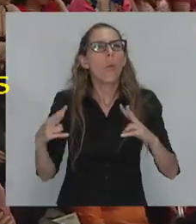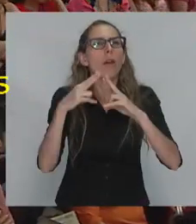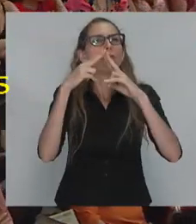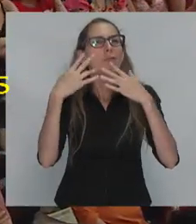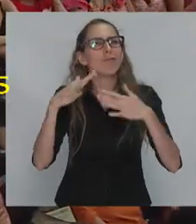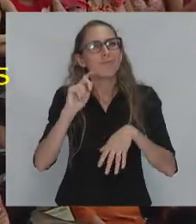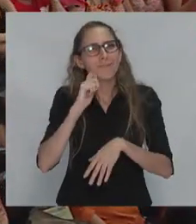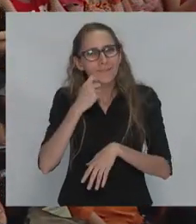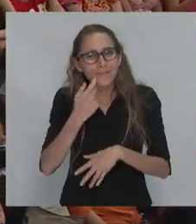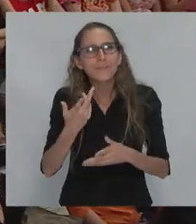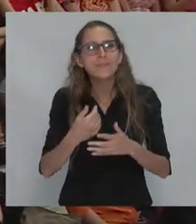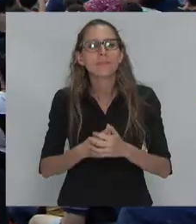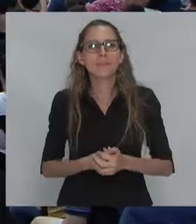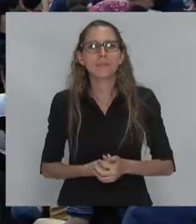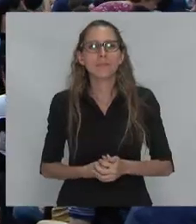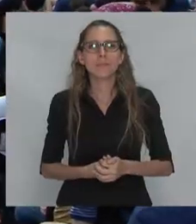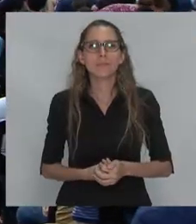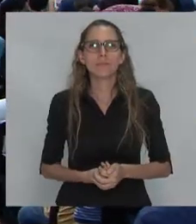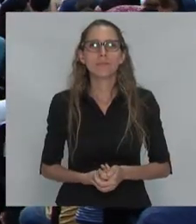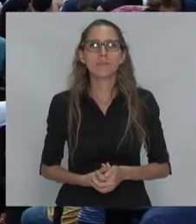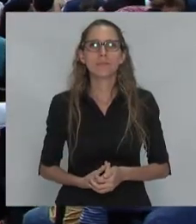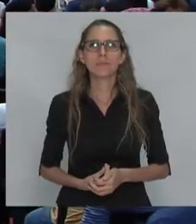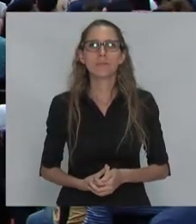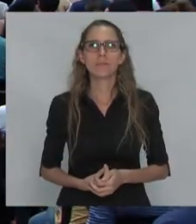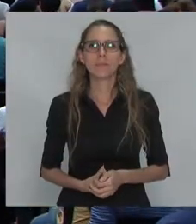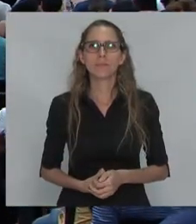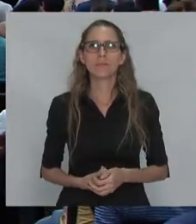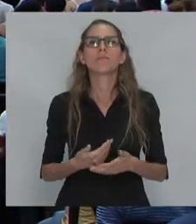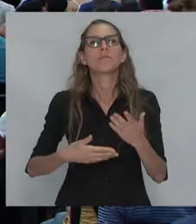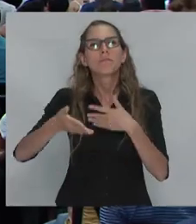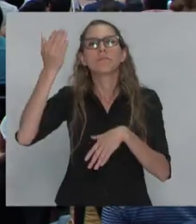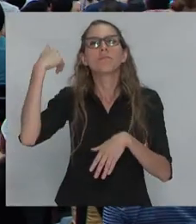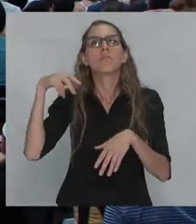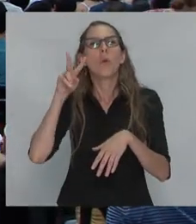Exceptionnellement, c'est une des rares fois où je l'ai vu seul avec Yasser Arafat.